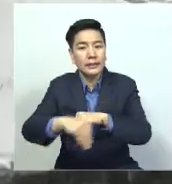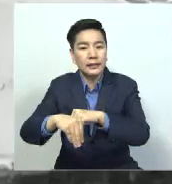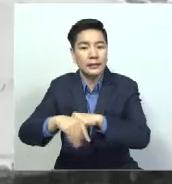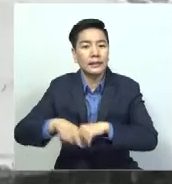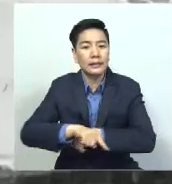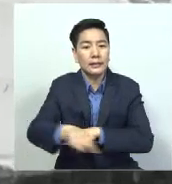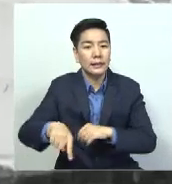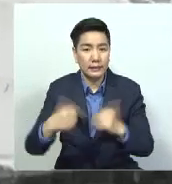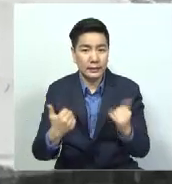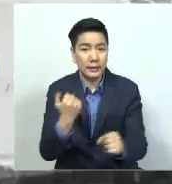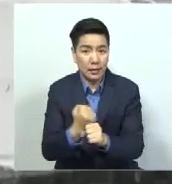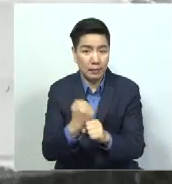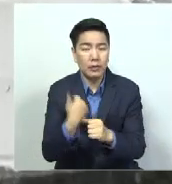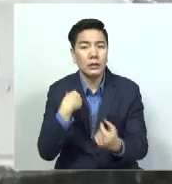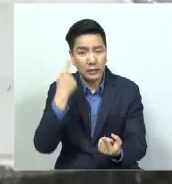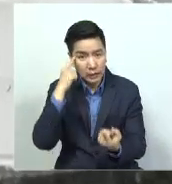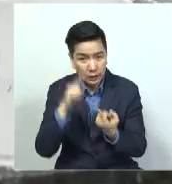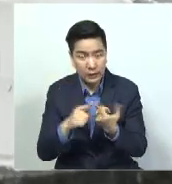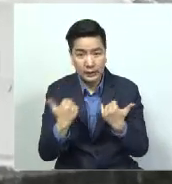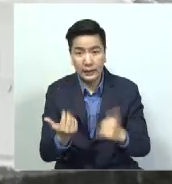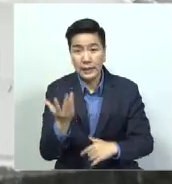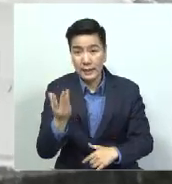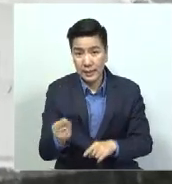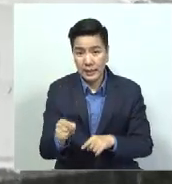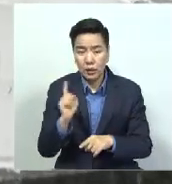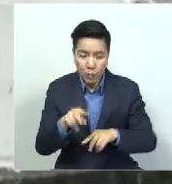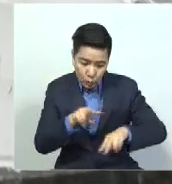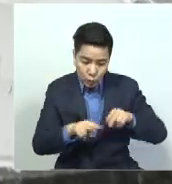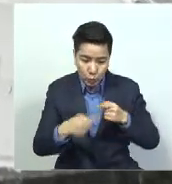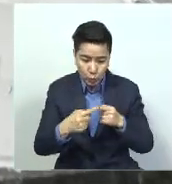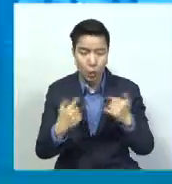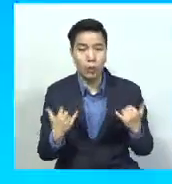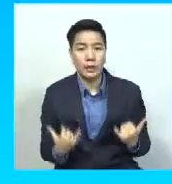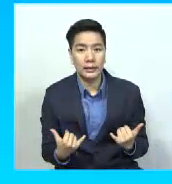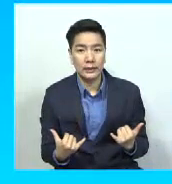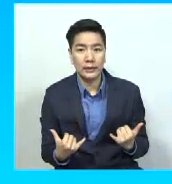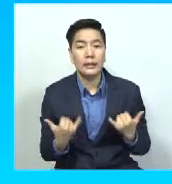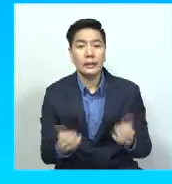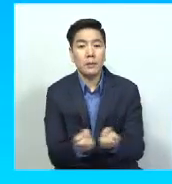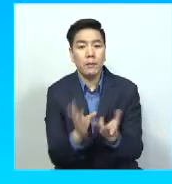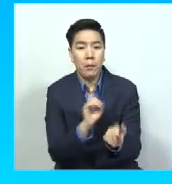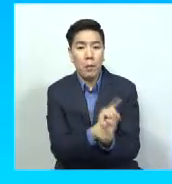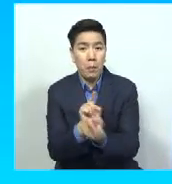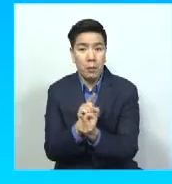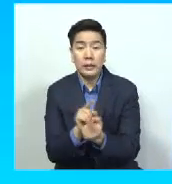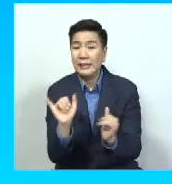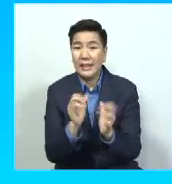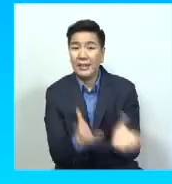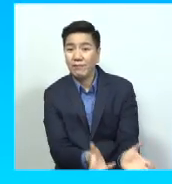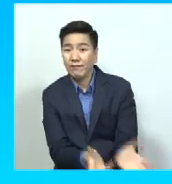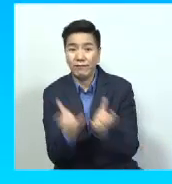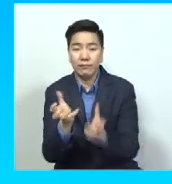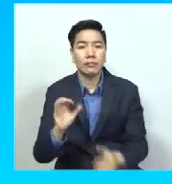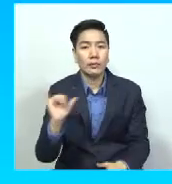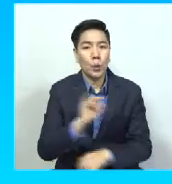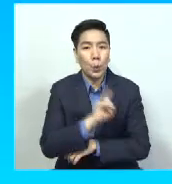และฝั่งกรมการทหารช่างเจ้าหน้าที่คาดว่าพื้นที่ที่เหลือเนี่ยจะสำรวจต่อในวันนี้ค่ะสำหรับระเบิดที่พบยังไม่มีการก